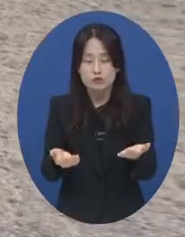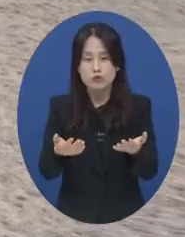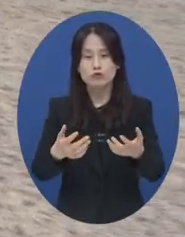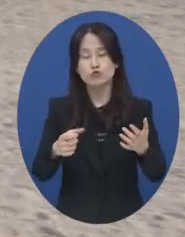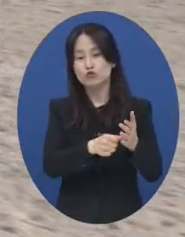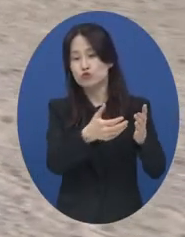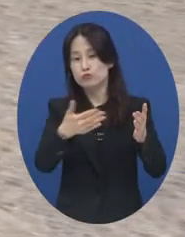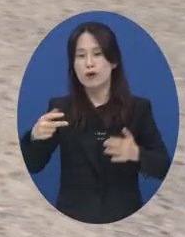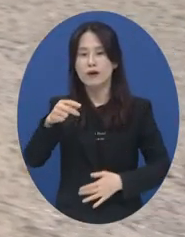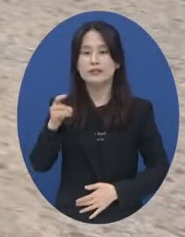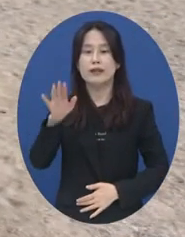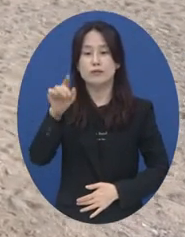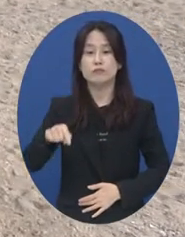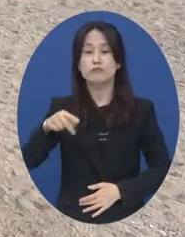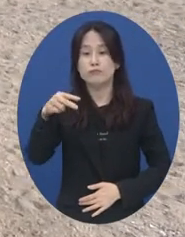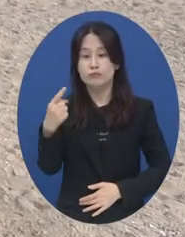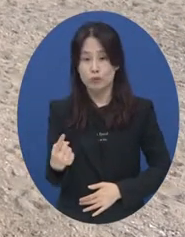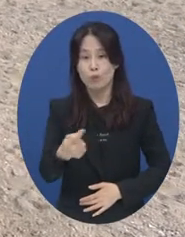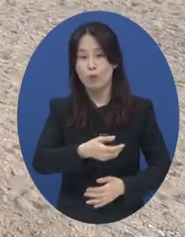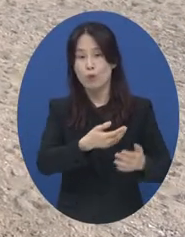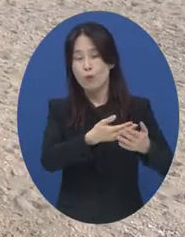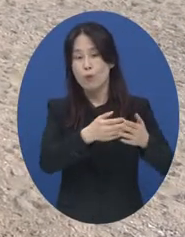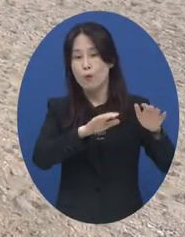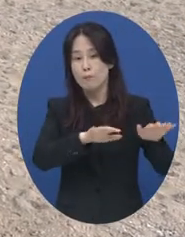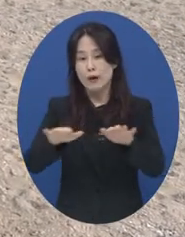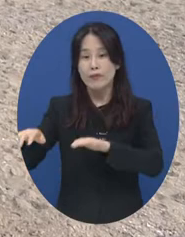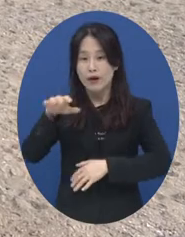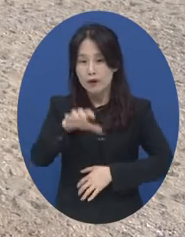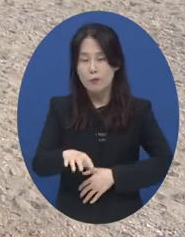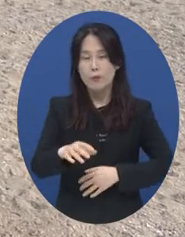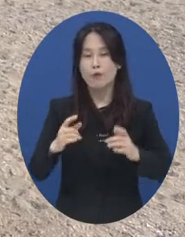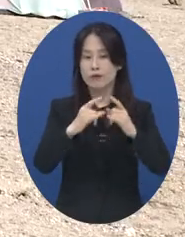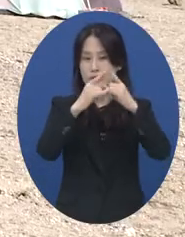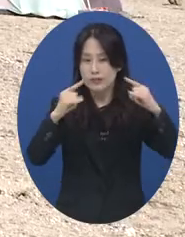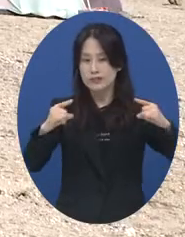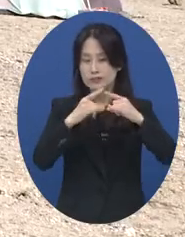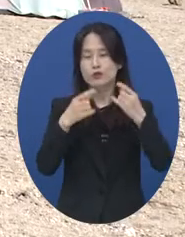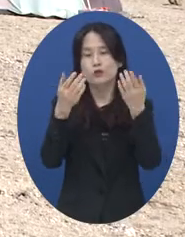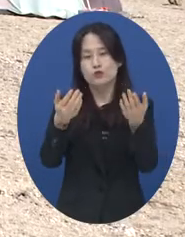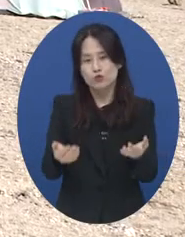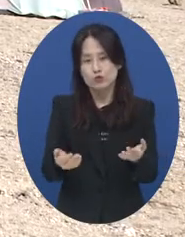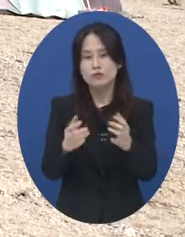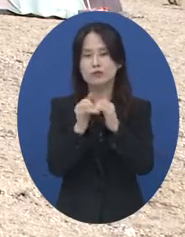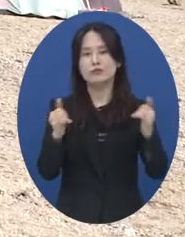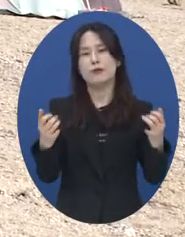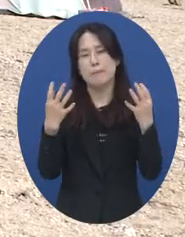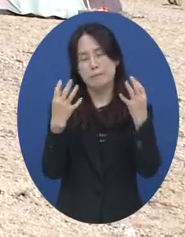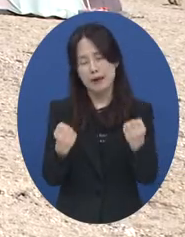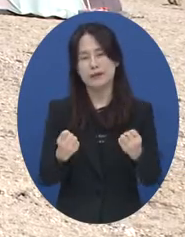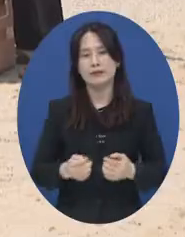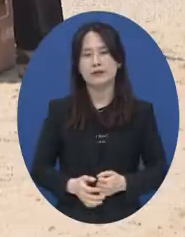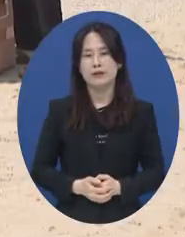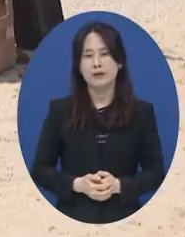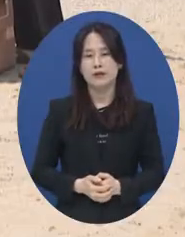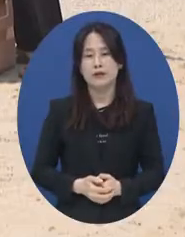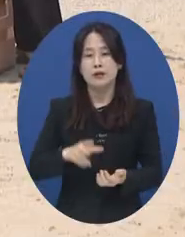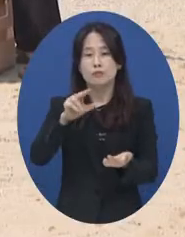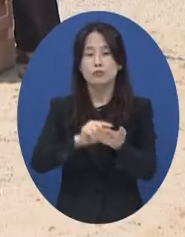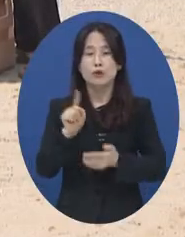여름철 피서지로 널리 알려진 제부도 해수욕장. 텐트를 치고 피서를 즐기는 시민들을 쉽게 찾아볼 수